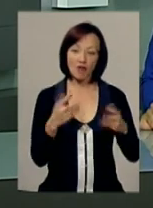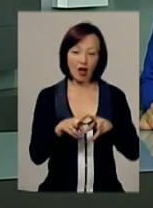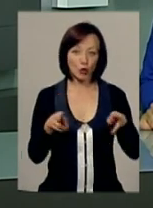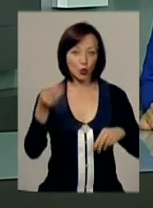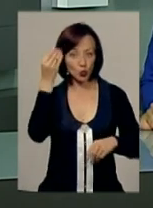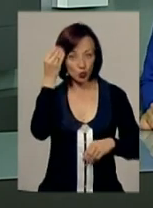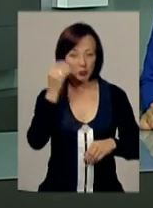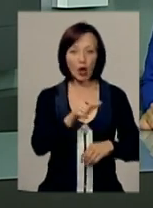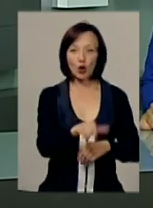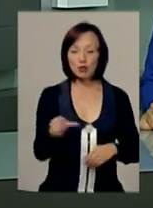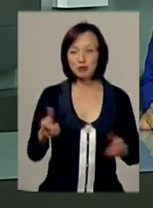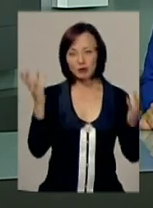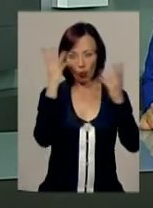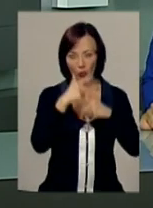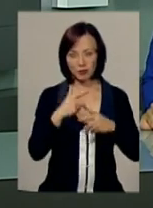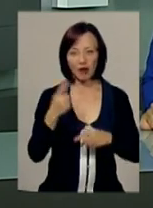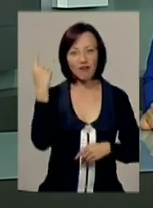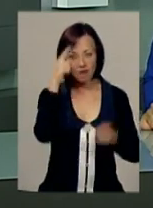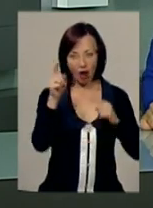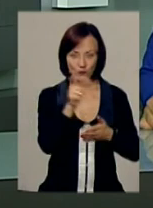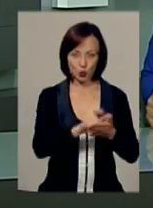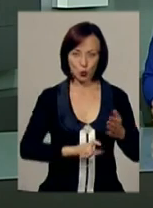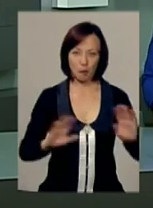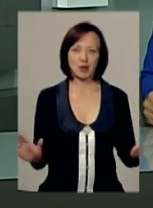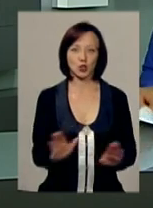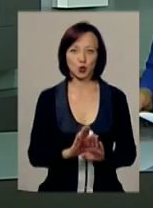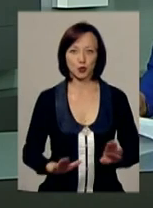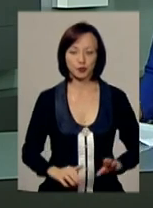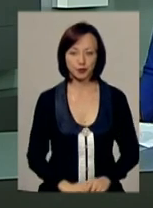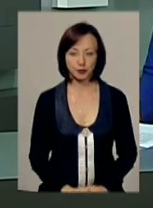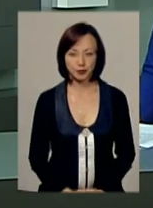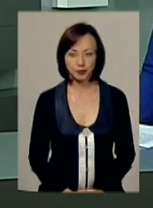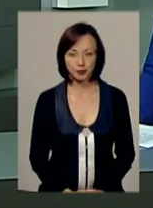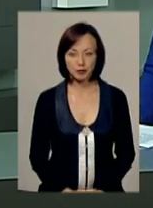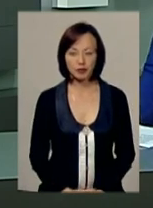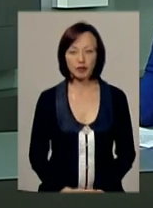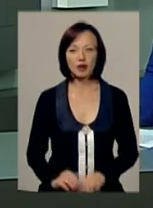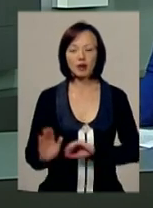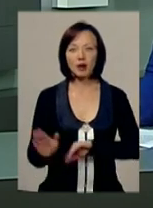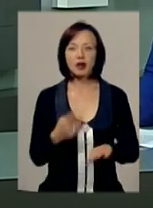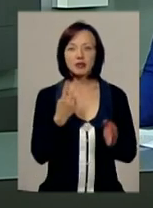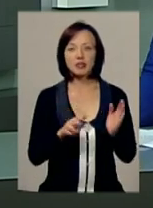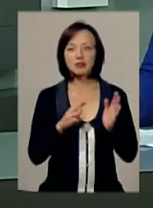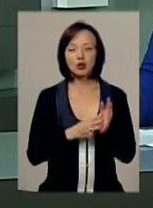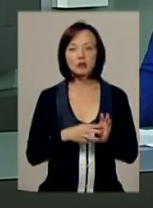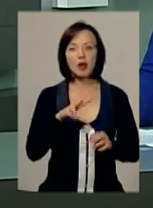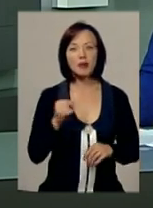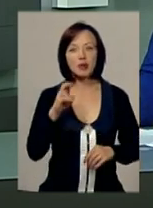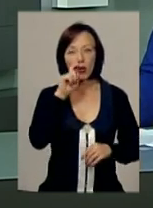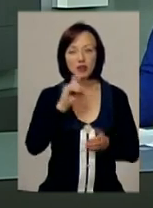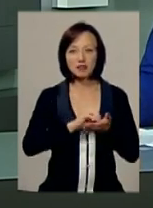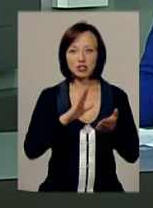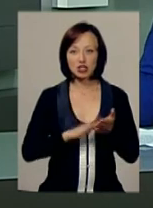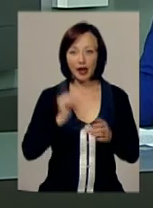однодумцями, людьми, закоханими в авторську пісню. 28 липня Україна відзначає